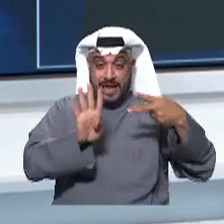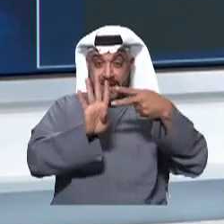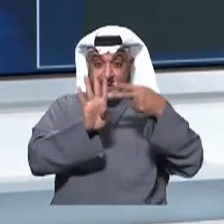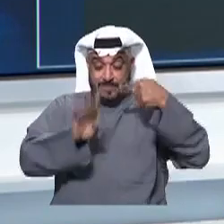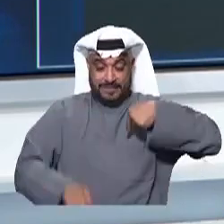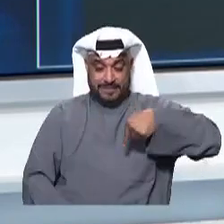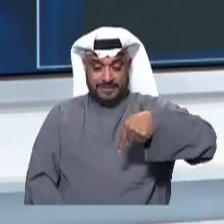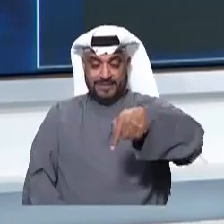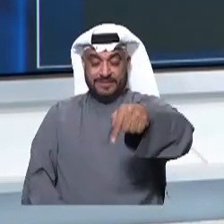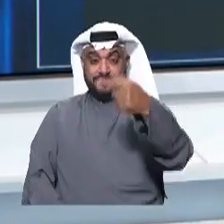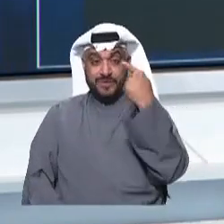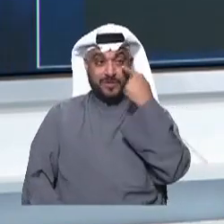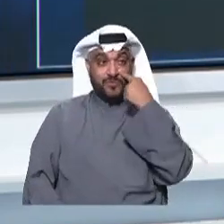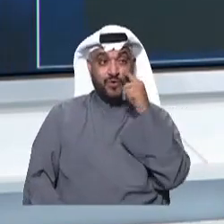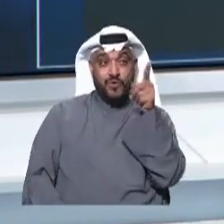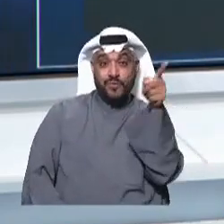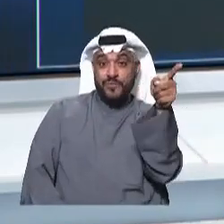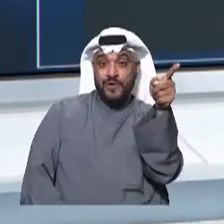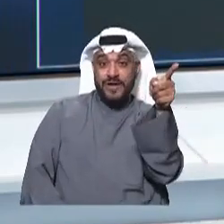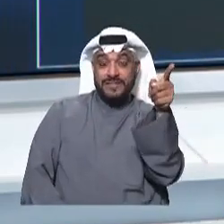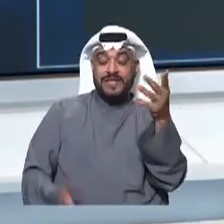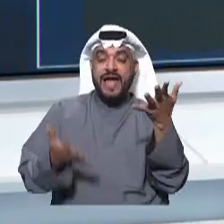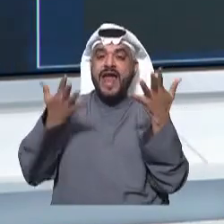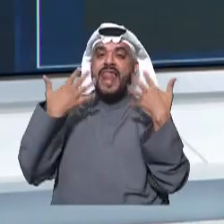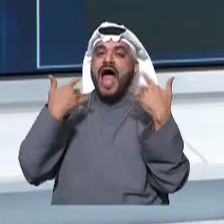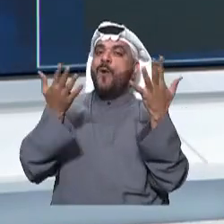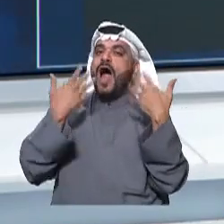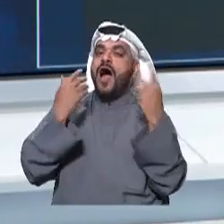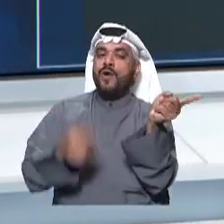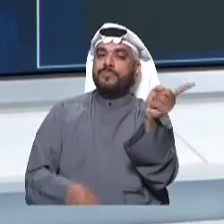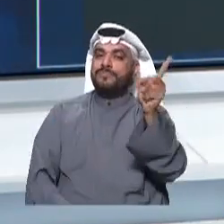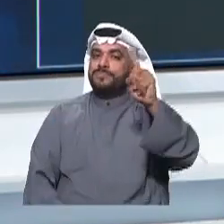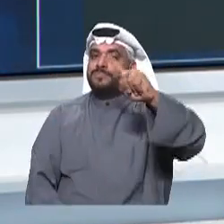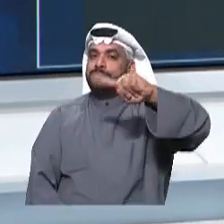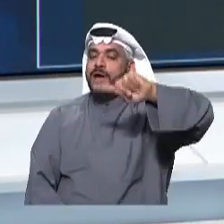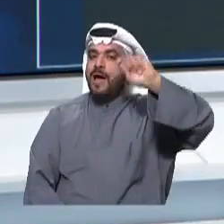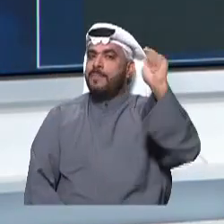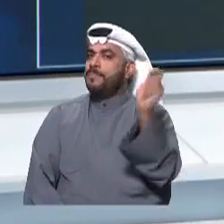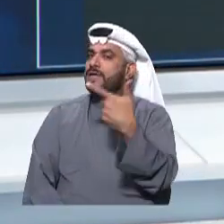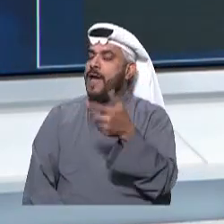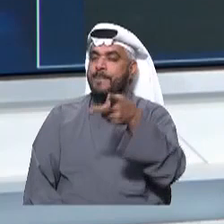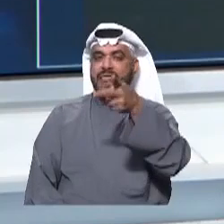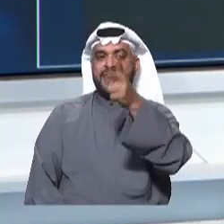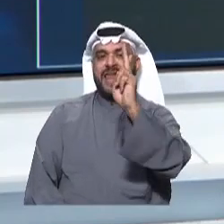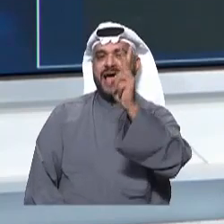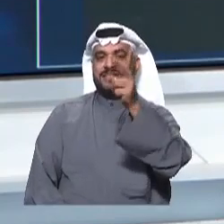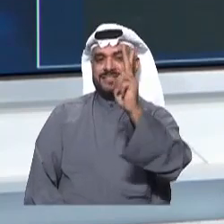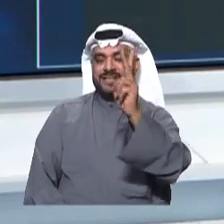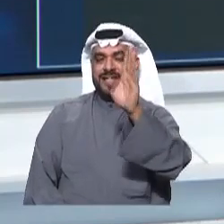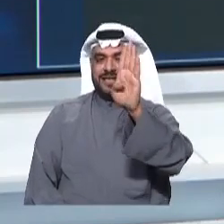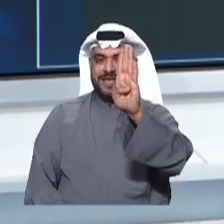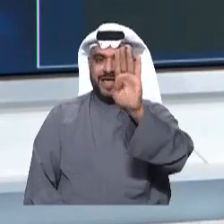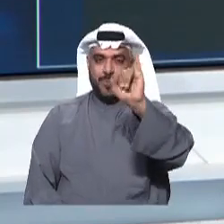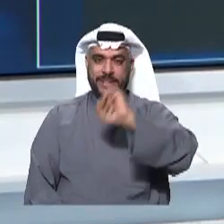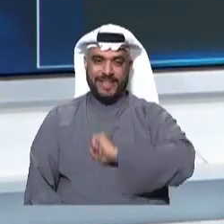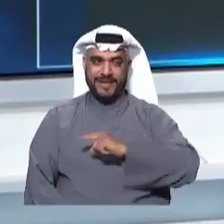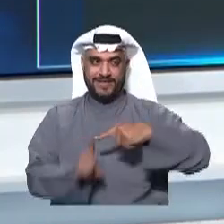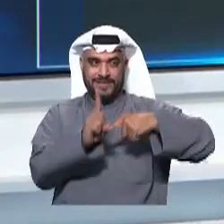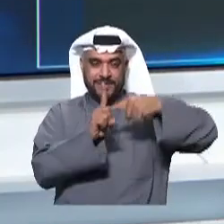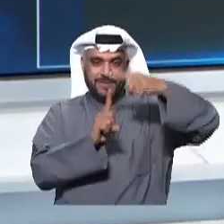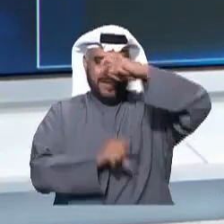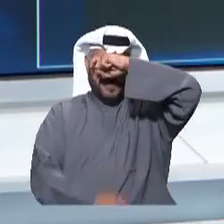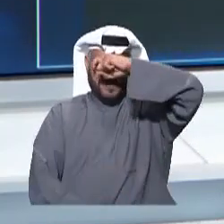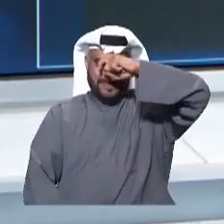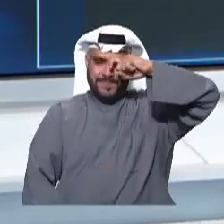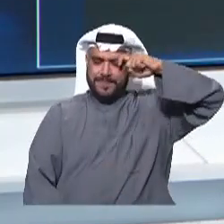القادمة. الأجواء حاليا على مدينة الكويت رياح شمالية غربية سرعتها 12 كيلومتر بالساعة، بعض السحب العالية حاليا على مدينة الكويت 20